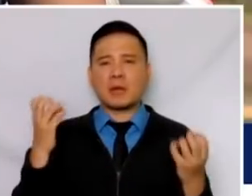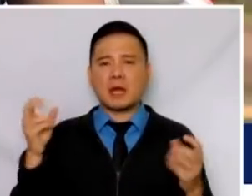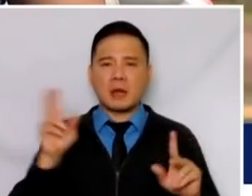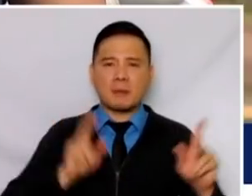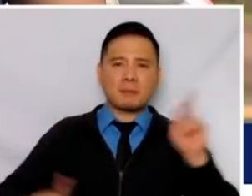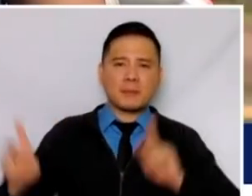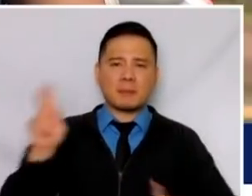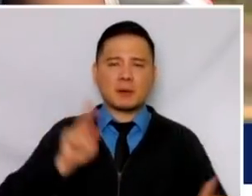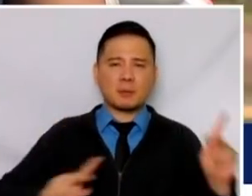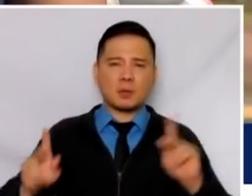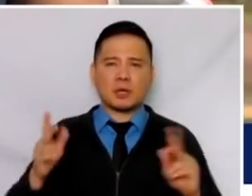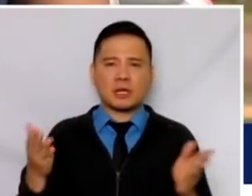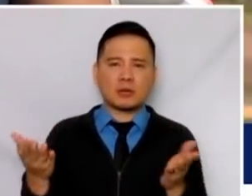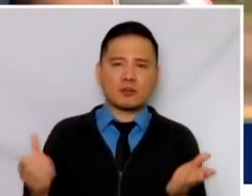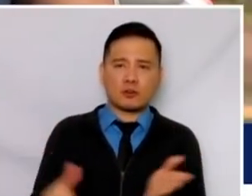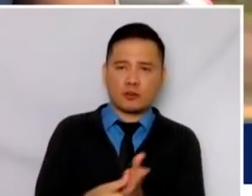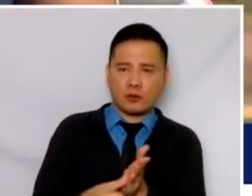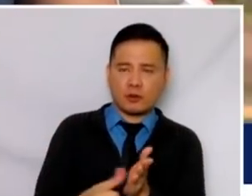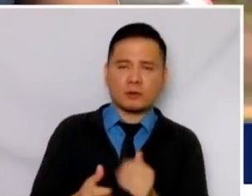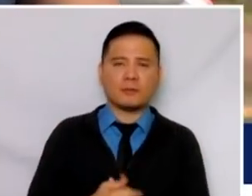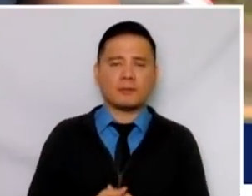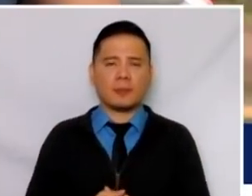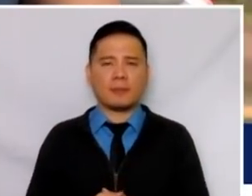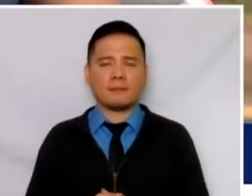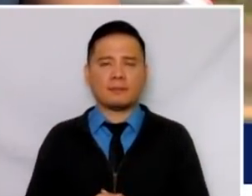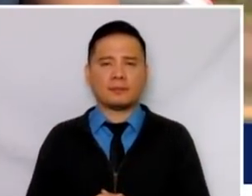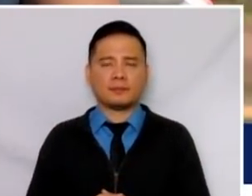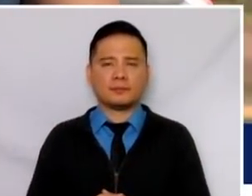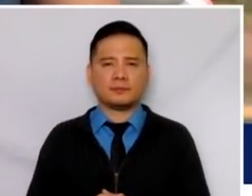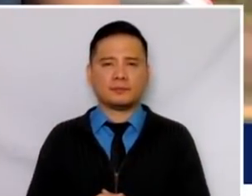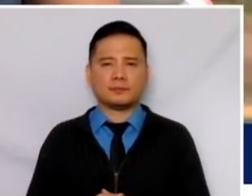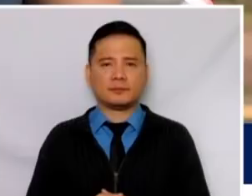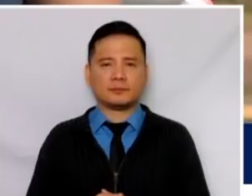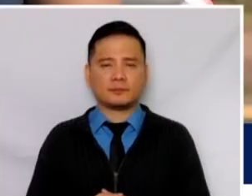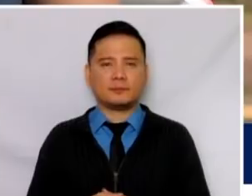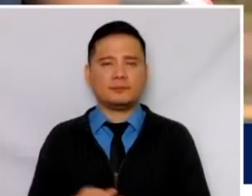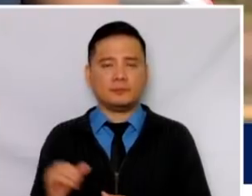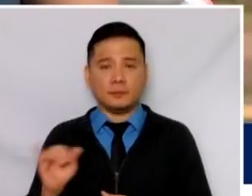partido para ikuti naman ang mga bayan at lungsod na hindi pa nila